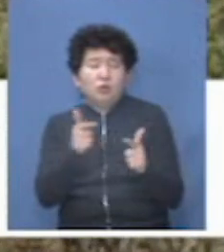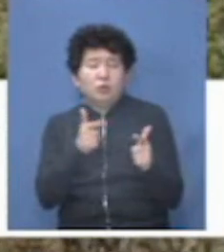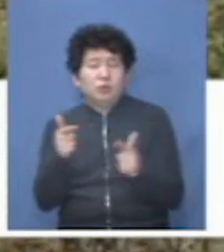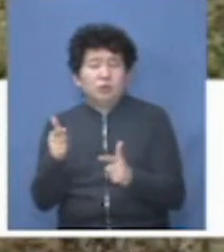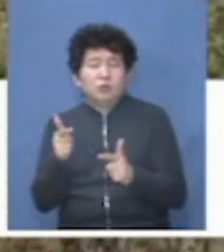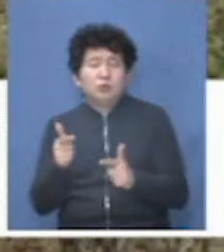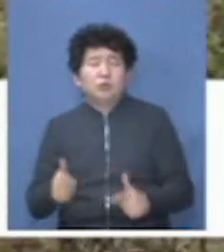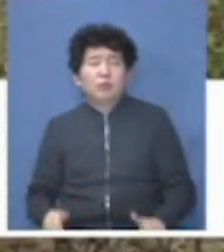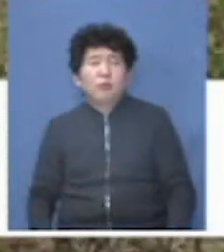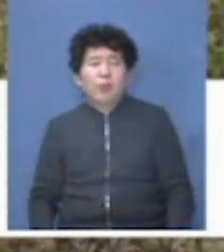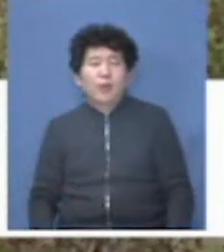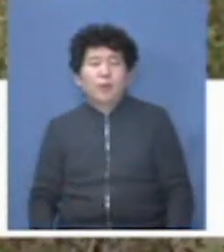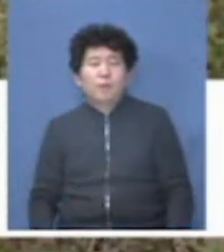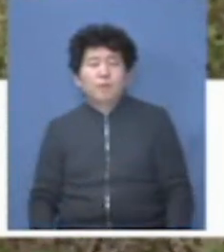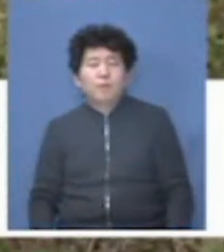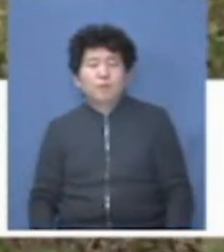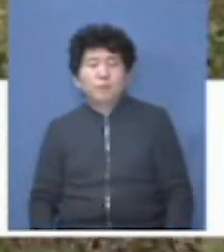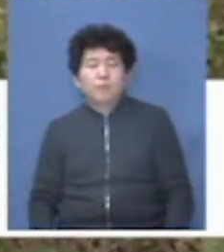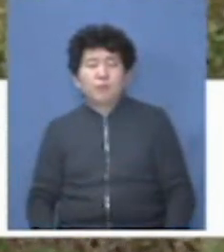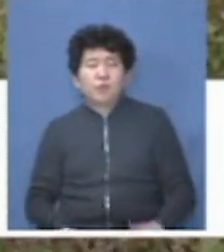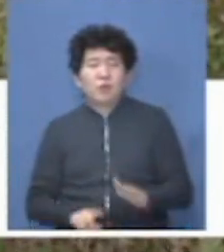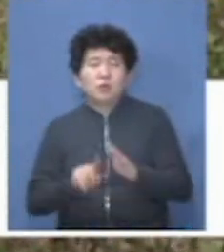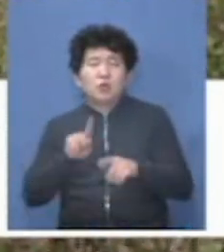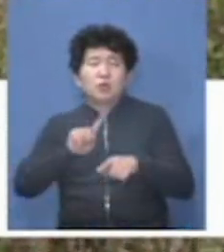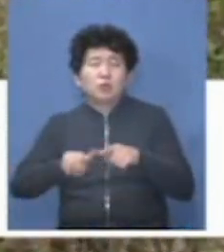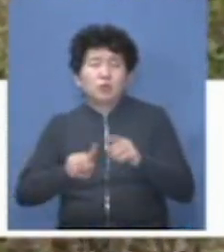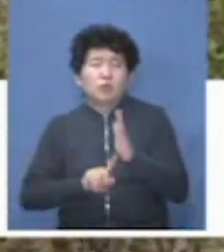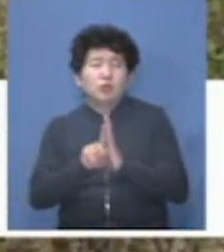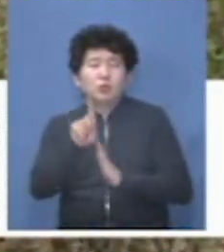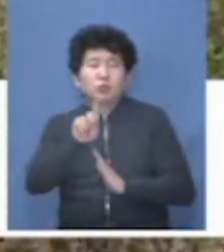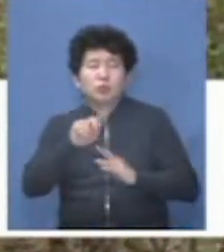есепке алып жатырмыз. Алдағы уақытта ауқымды тексеріс жұмыстары басталады.